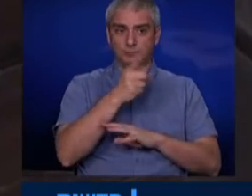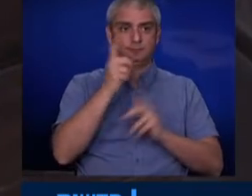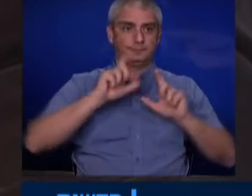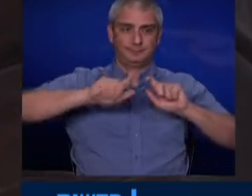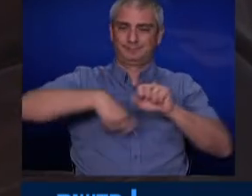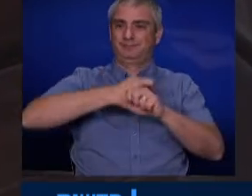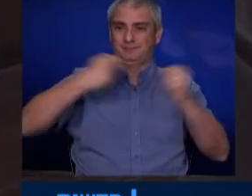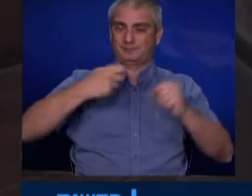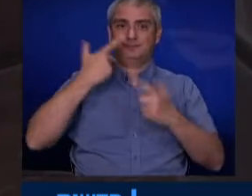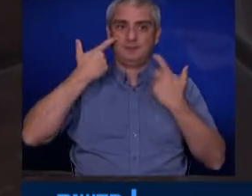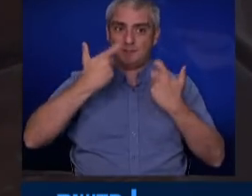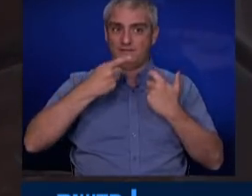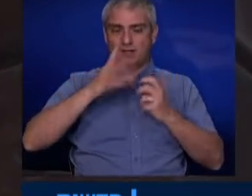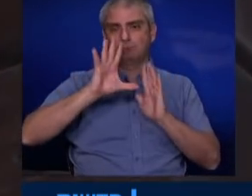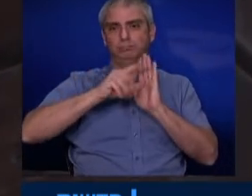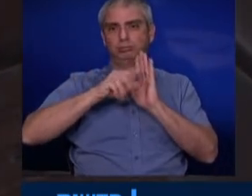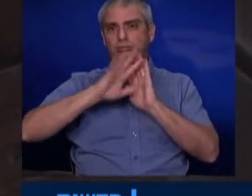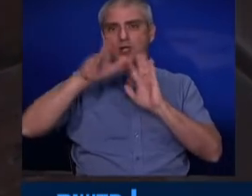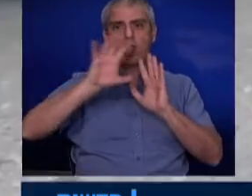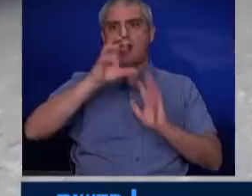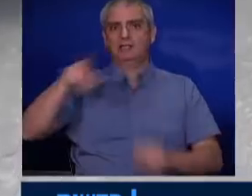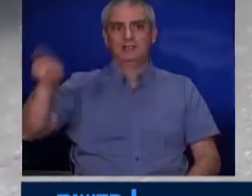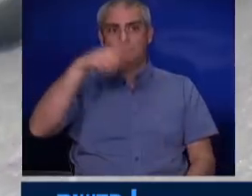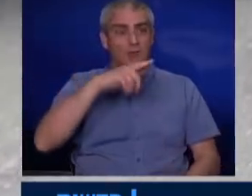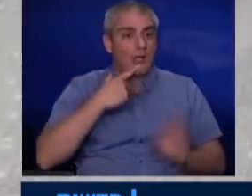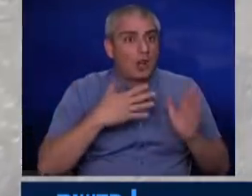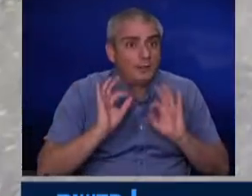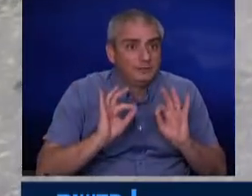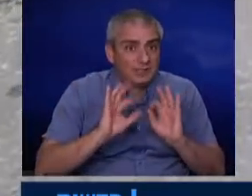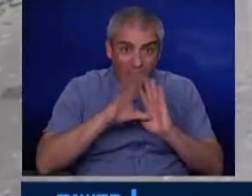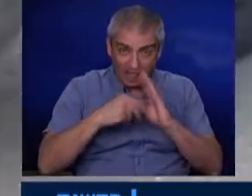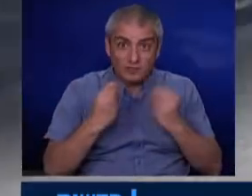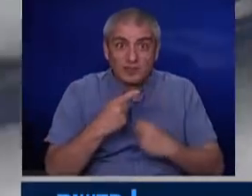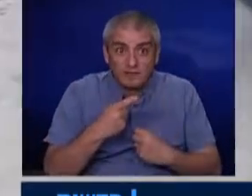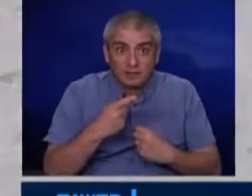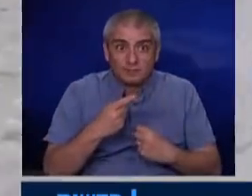את המאפתח ורוקנו את הכספות. הכל בסדר אצלך?